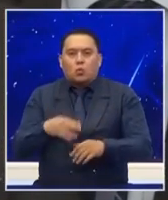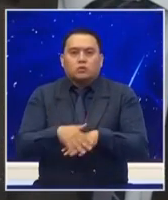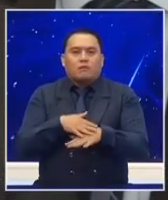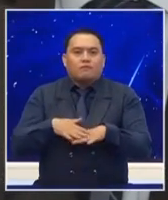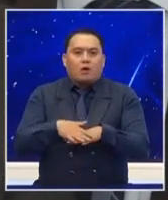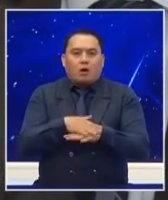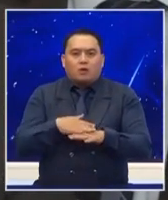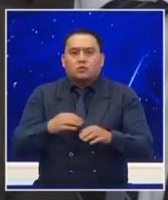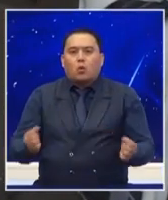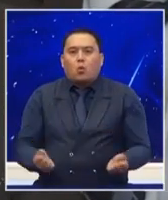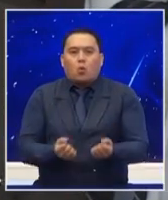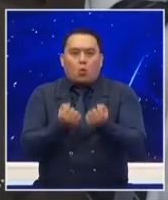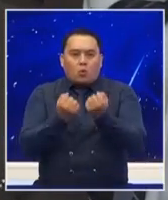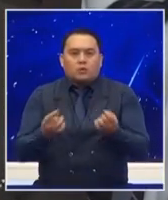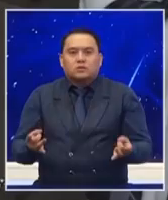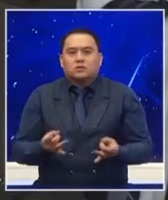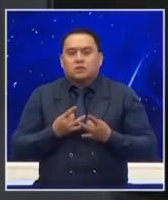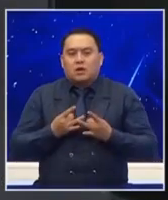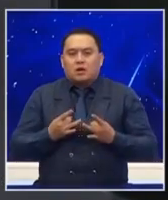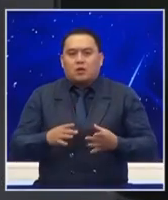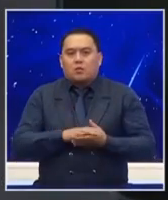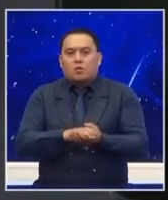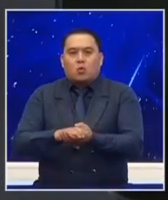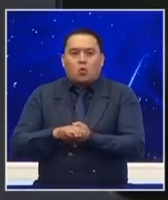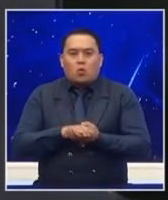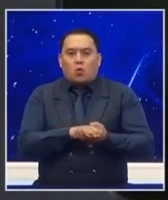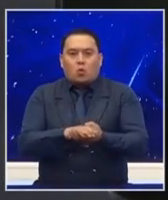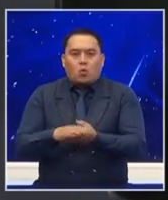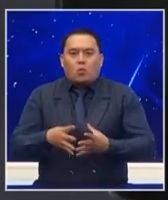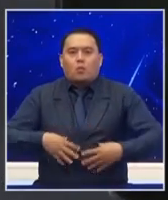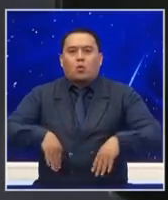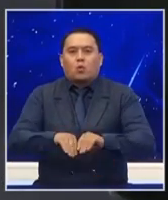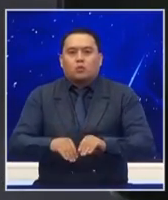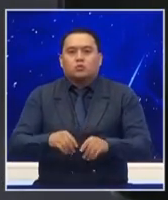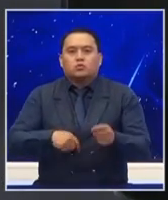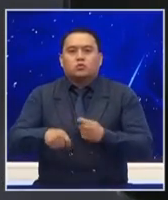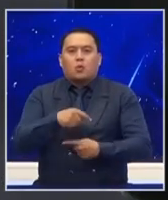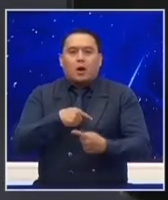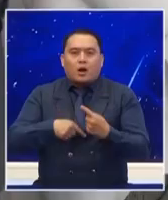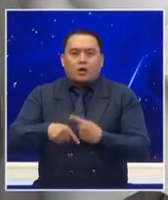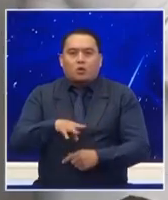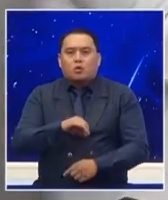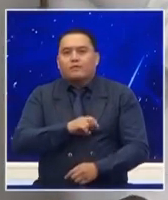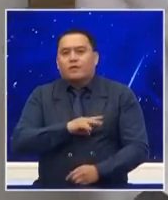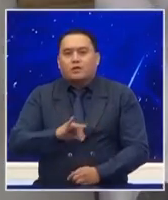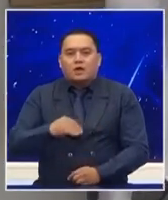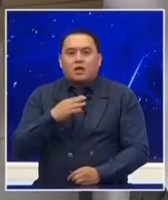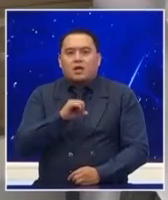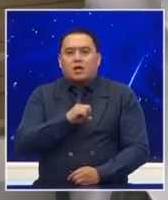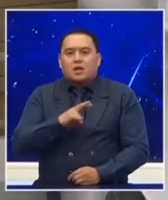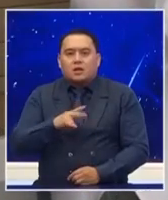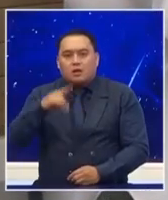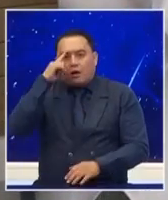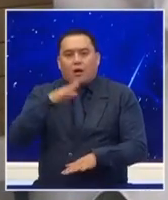осал әйелдерді қолдау. Салтанатты рәсімде Біріккен Ұлттар Ұйымында әйелдер құрылымының жоба менеджері Гүлнар Смайылова мен Кеген